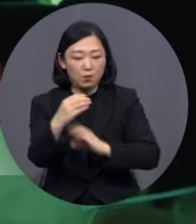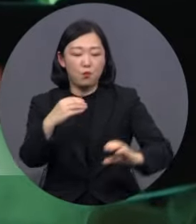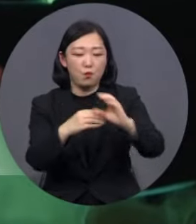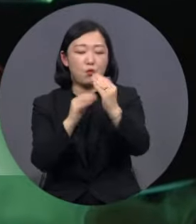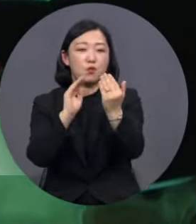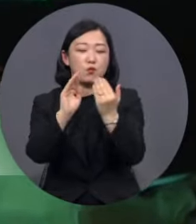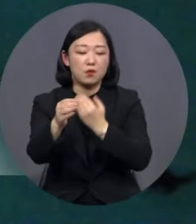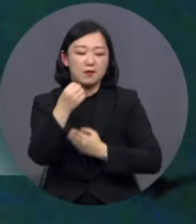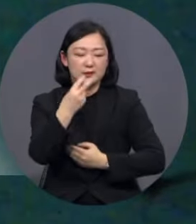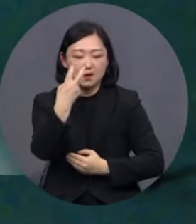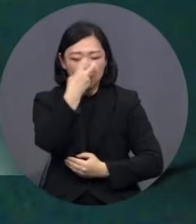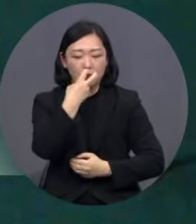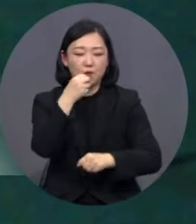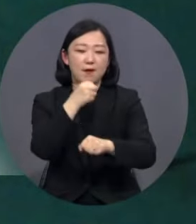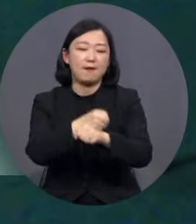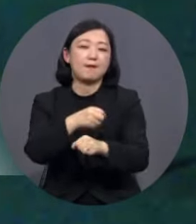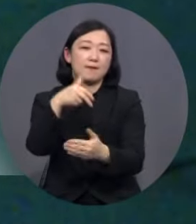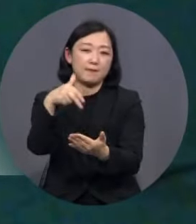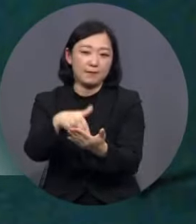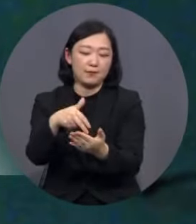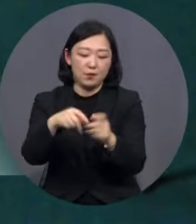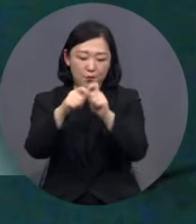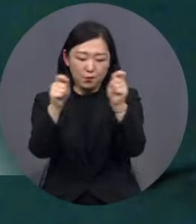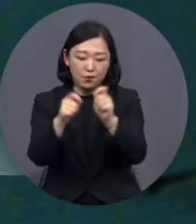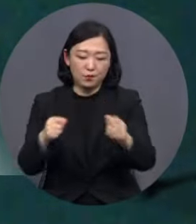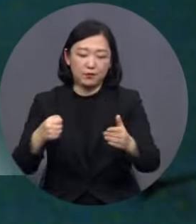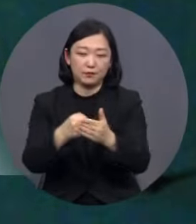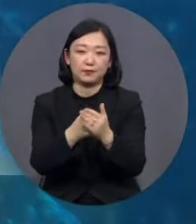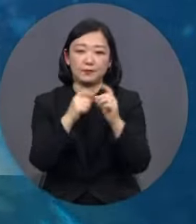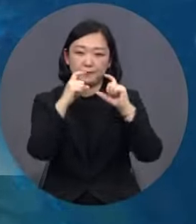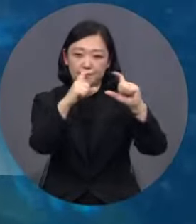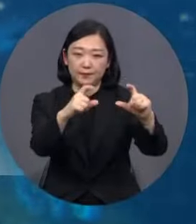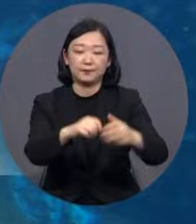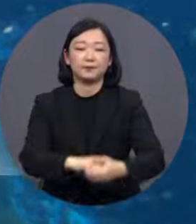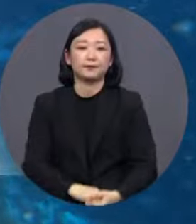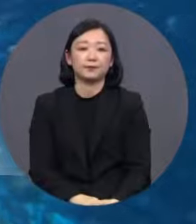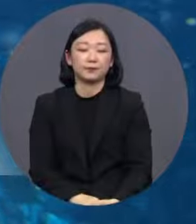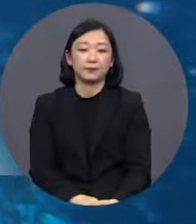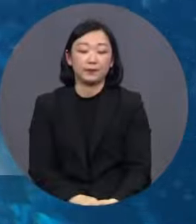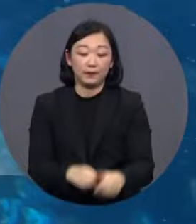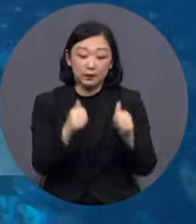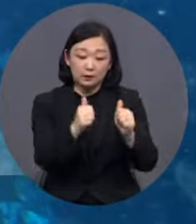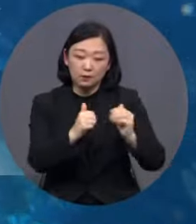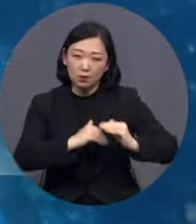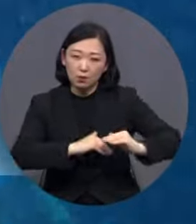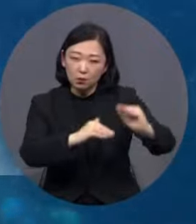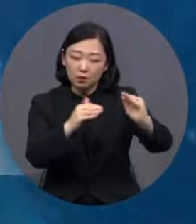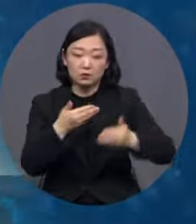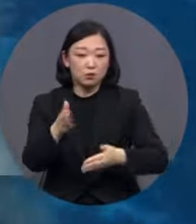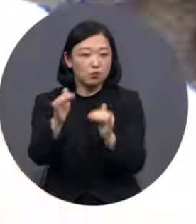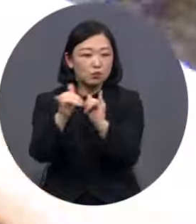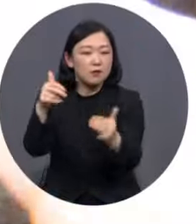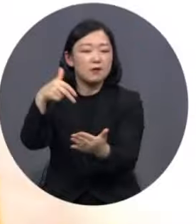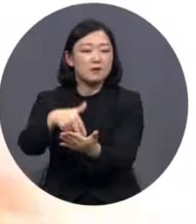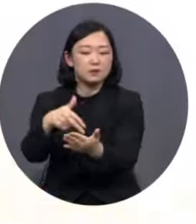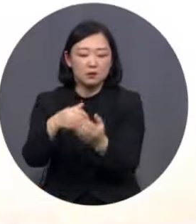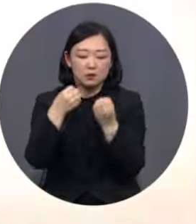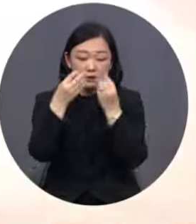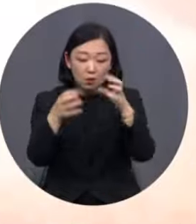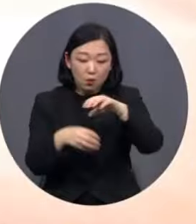뒤에 검토하겠다며 결정을 내렸습니다 심 과정에서 전문가들은 새운